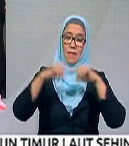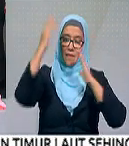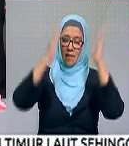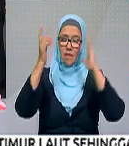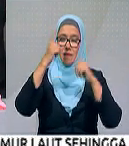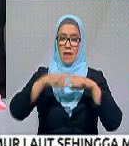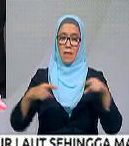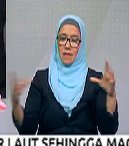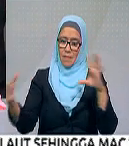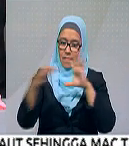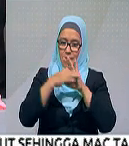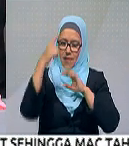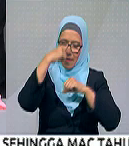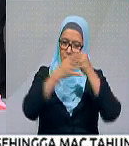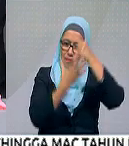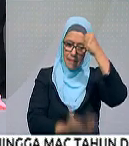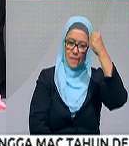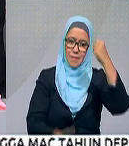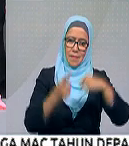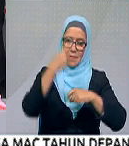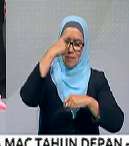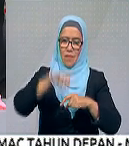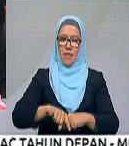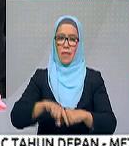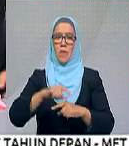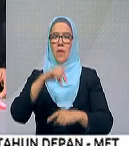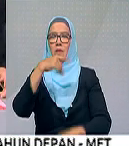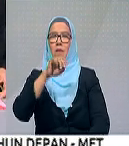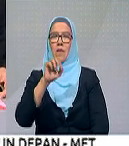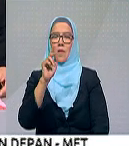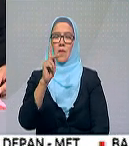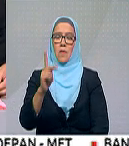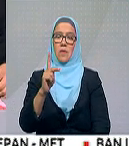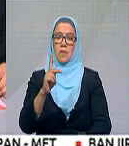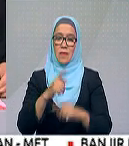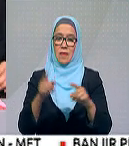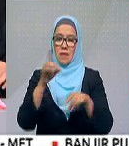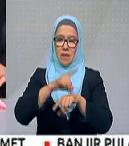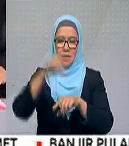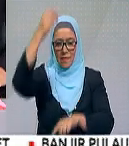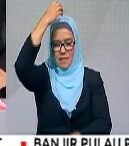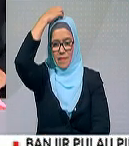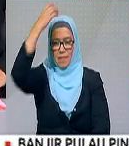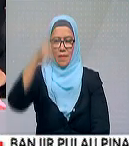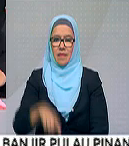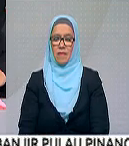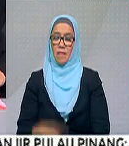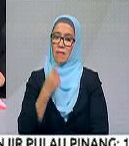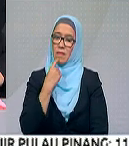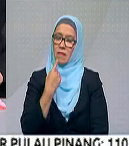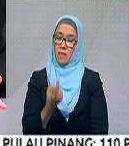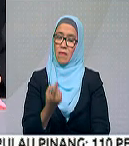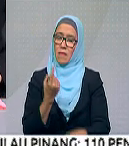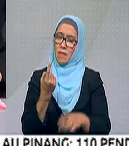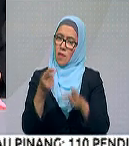Pondok Moden Darussalam Si Jangkang, Klang, Selangor. Inisiatif itu dibuat setelah salah seorang daripada mereka